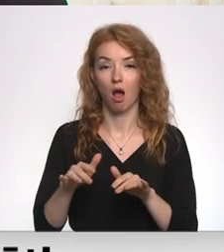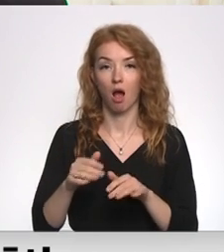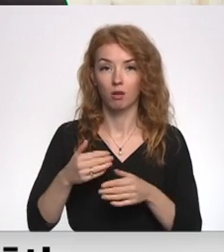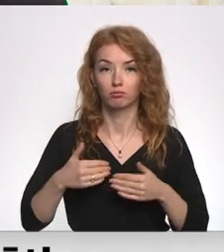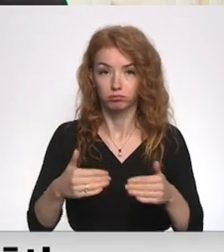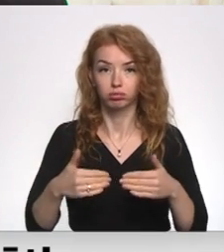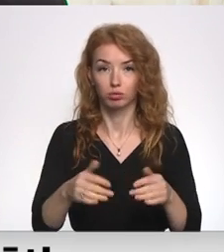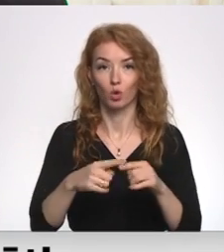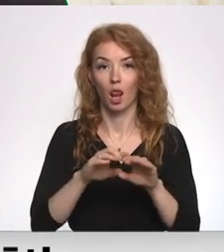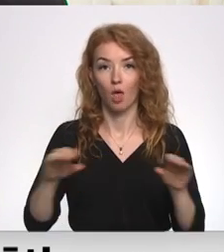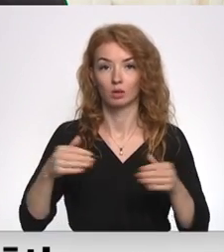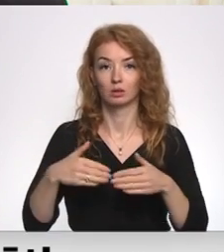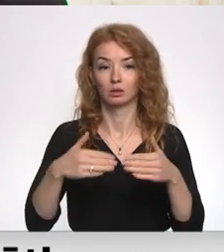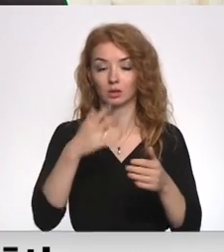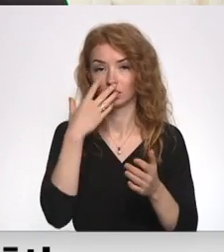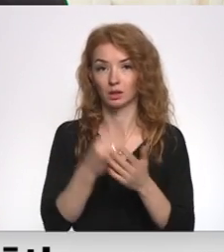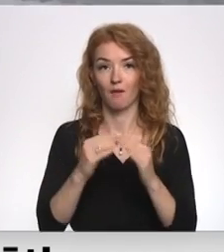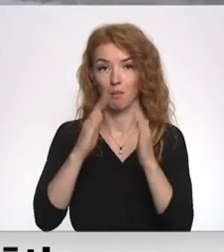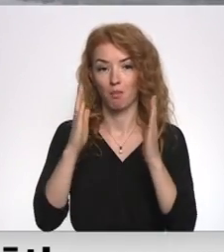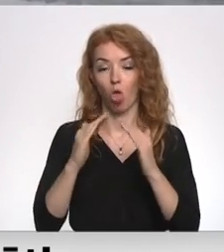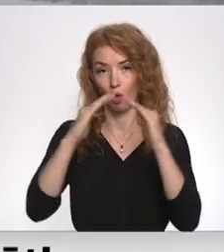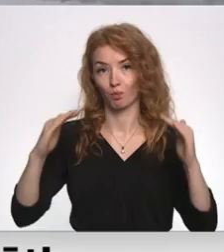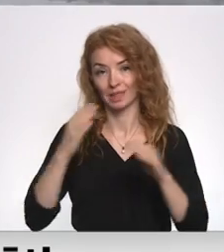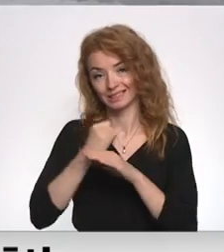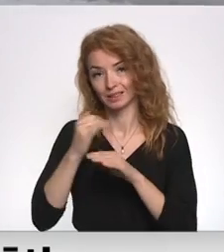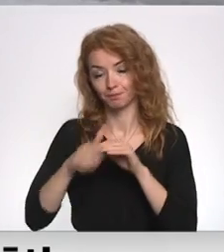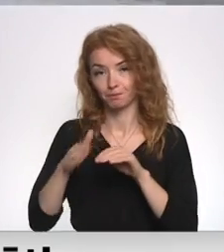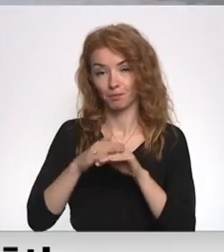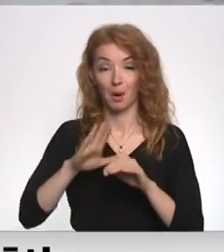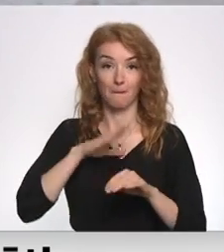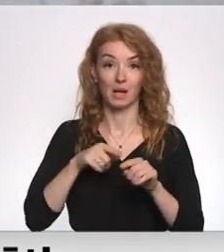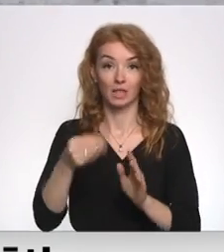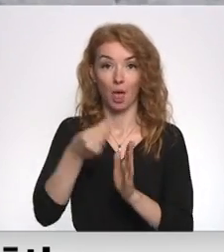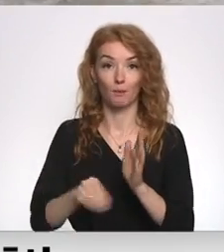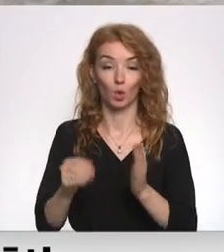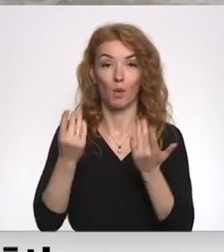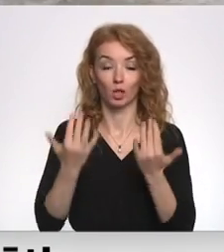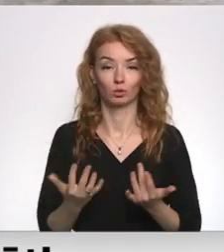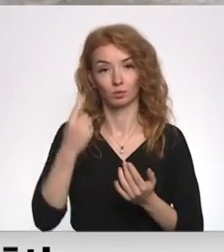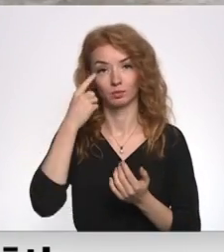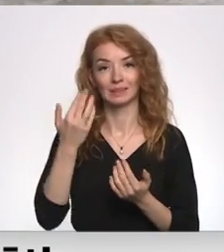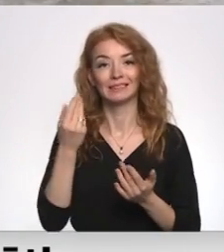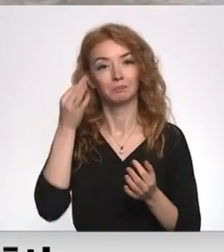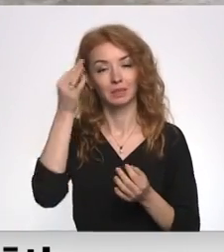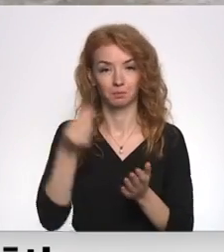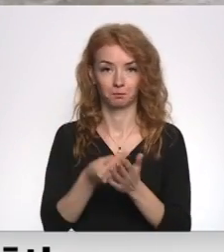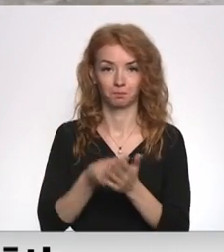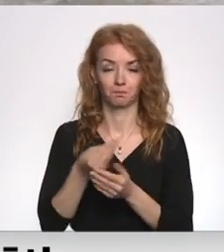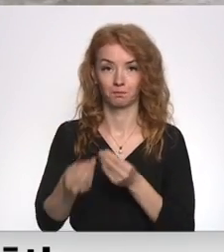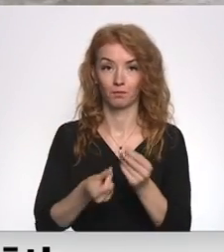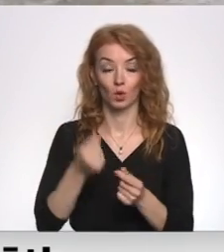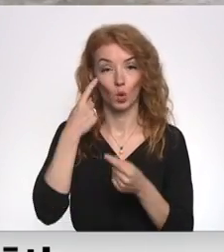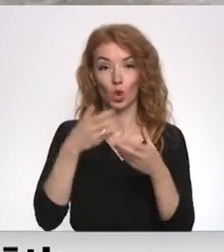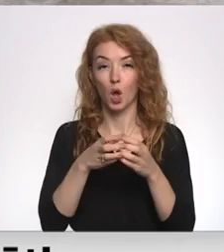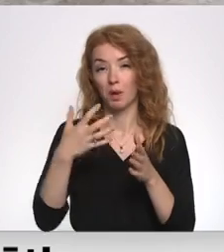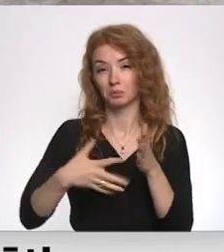ledus tīrīšanu no savu māju jumtiem. Pēc iepirkuma procedūras beigām būs zināmas precīzas pakalpojumu izmaksas. Doma rēķina,